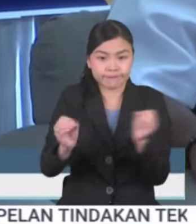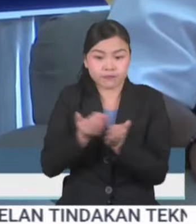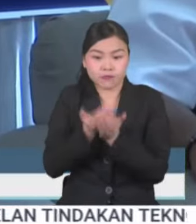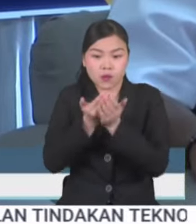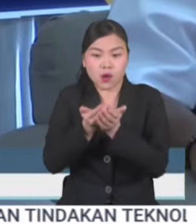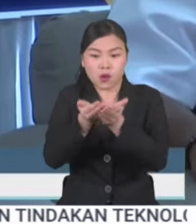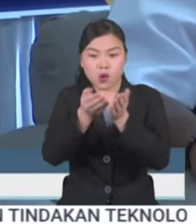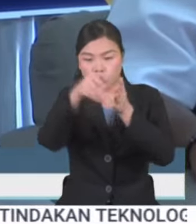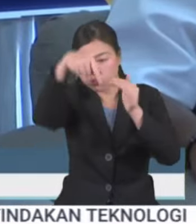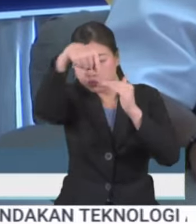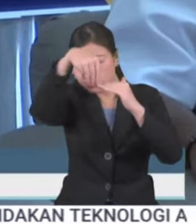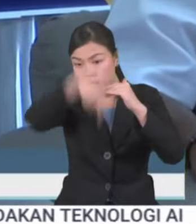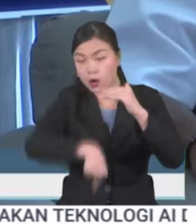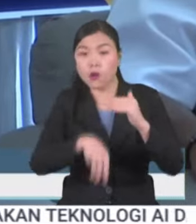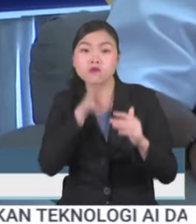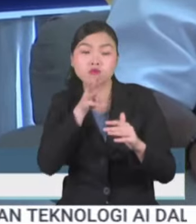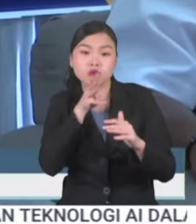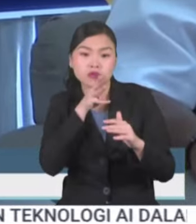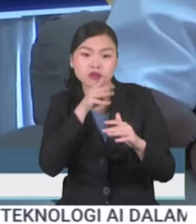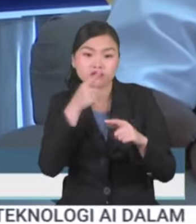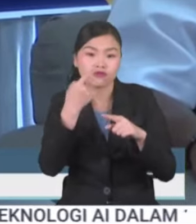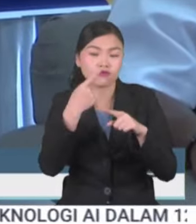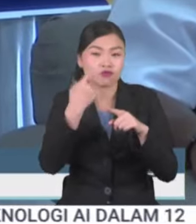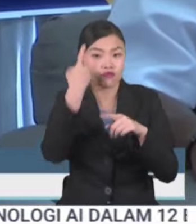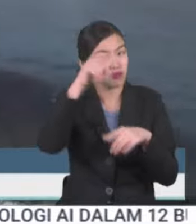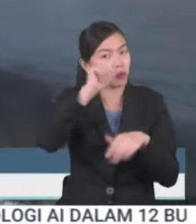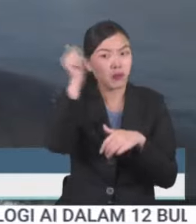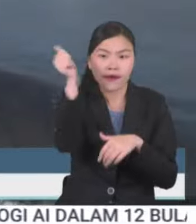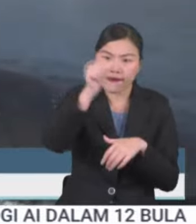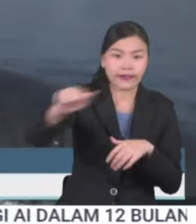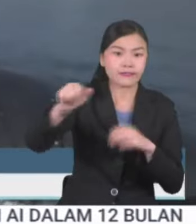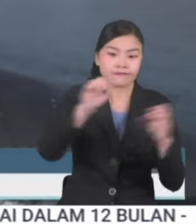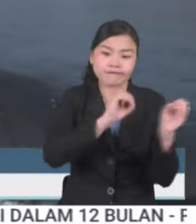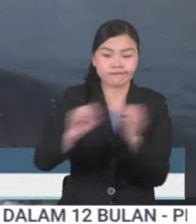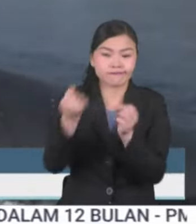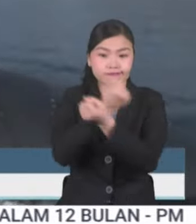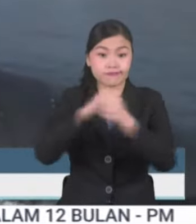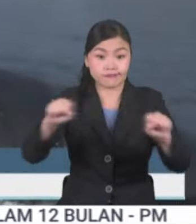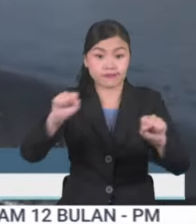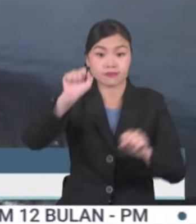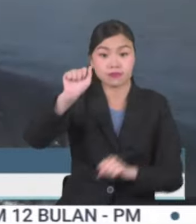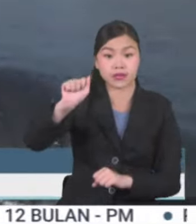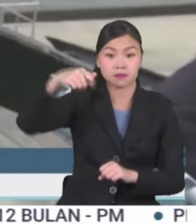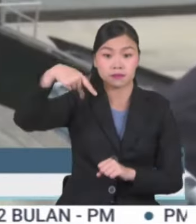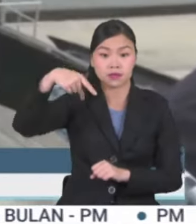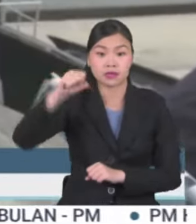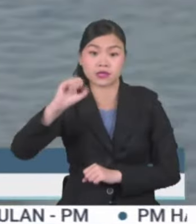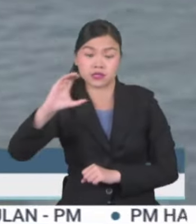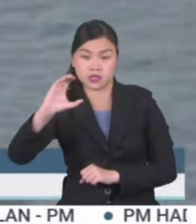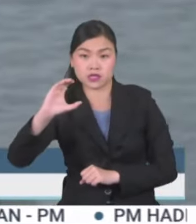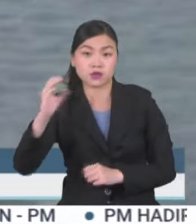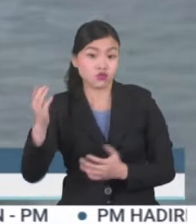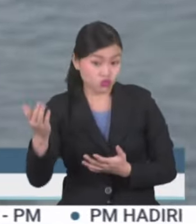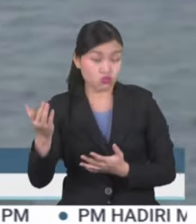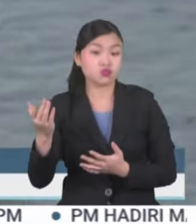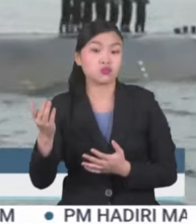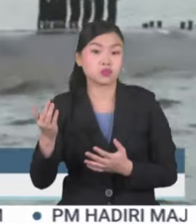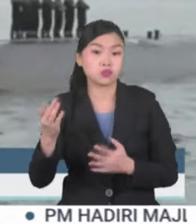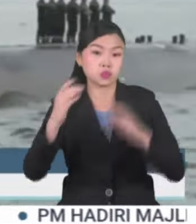tindak balas yang pantas bagi sebarang operasi menyelamat kap selam apsc juga merupakan inisiatif